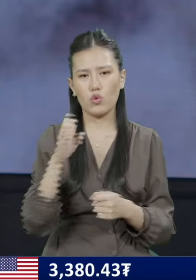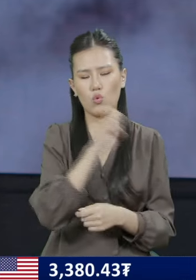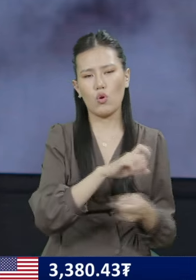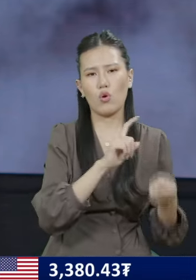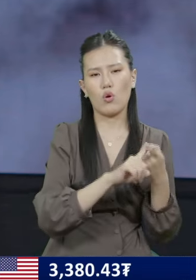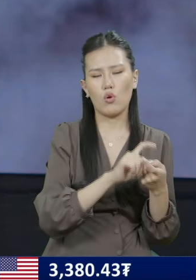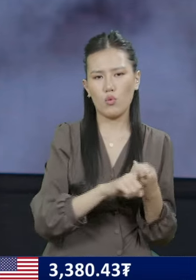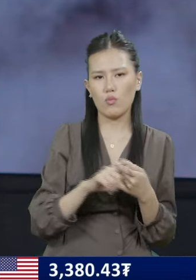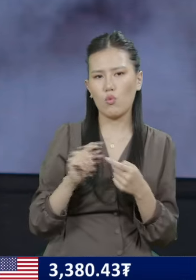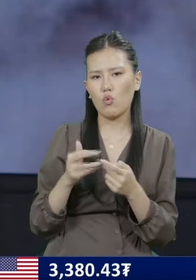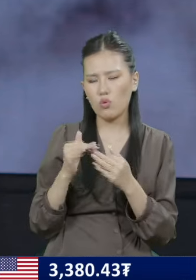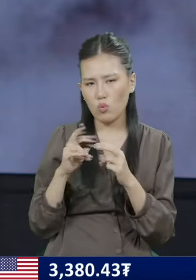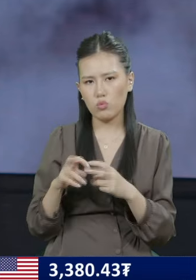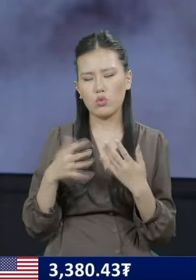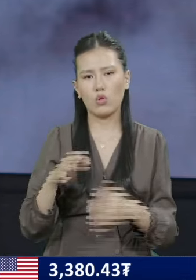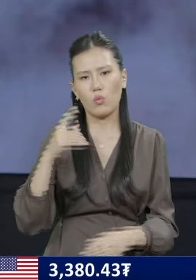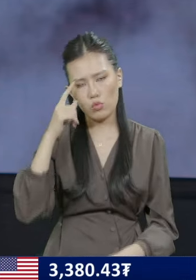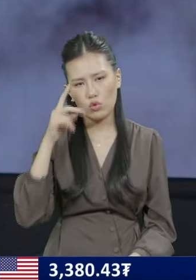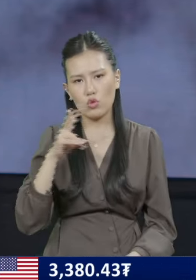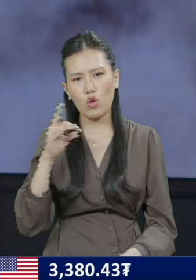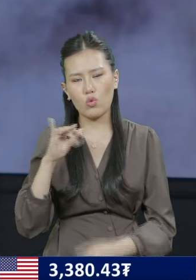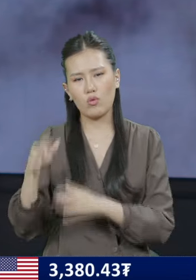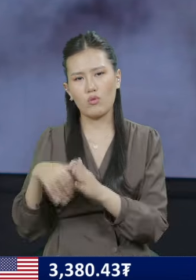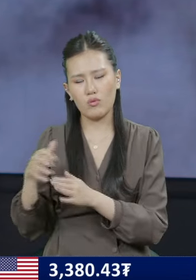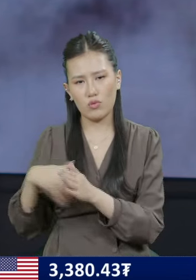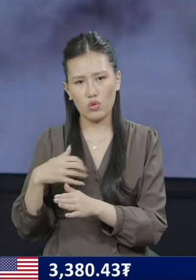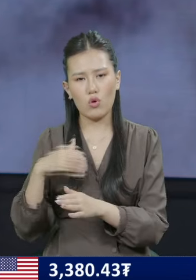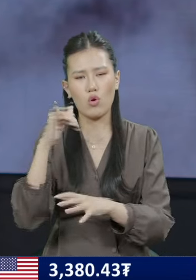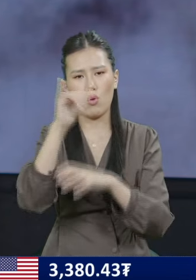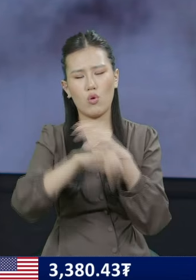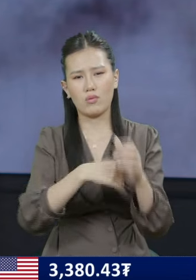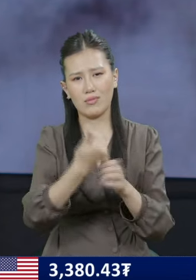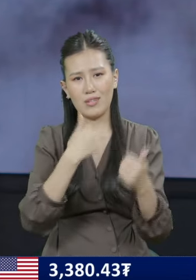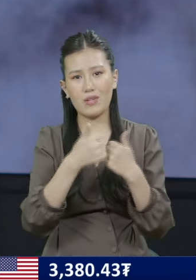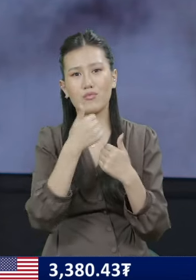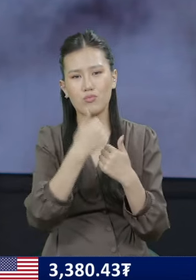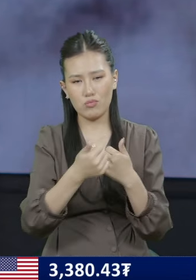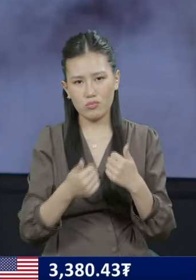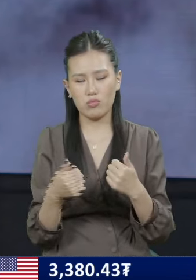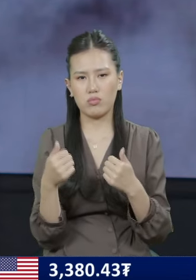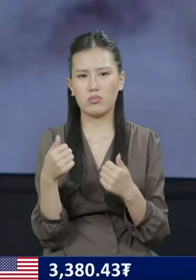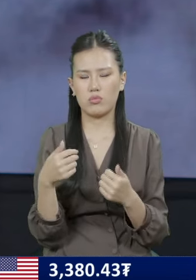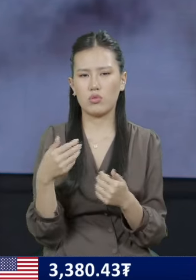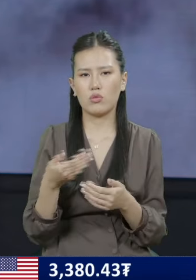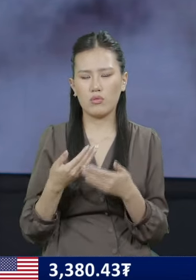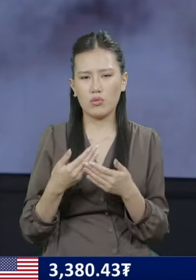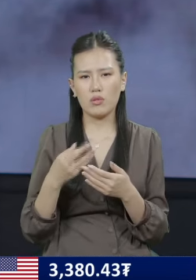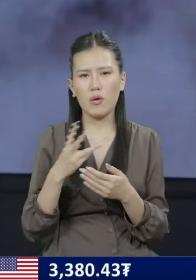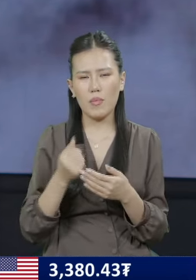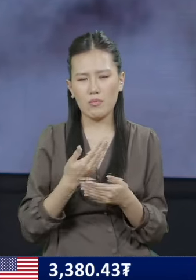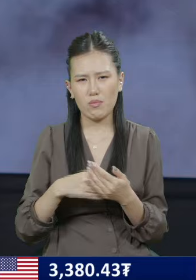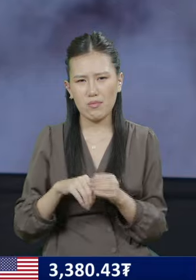хийжээ. Монголын ноолоорыг олон улс хүртэл өндрөөр үнэлж байгаа ч бэлчээрийн даац хэтэрснээс болж ямааны ноолоорын чанар муудаж байгааг сануулж байна.